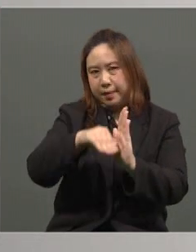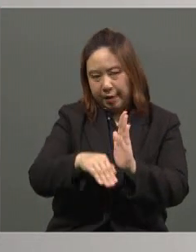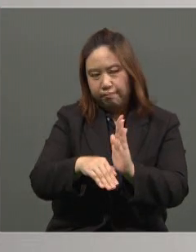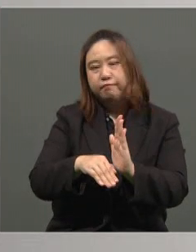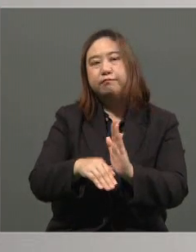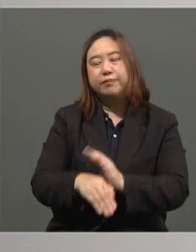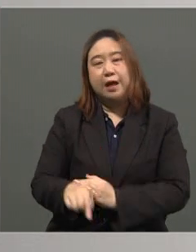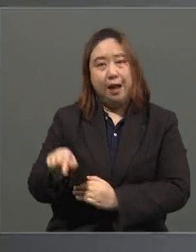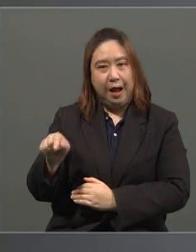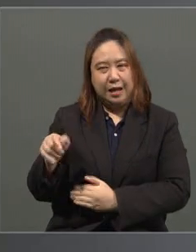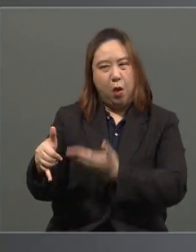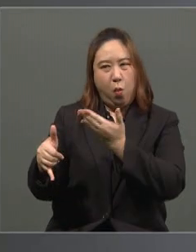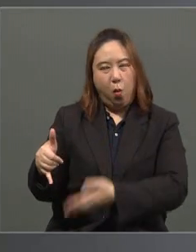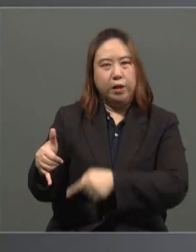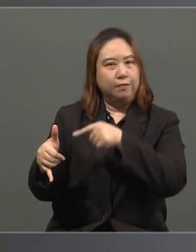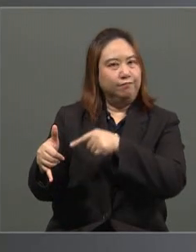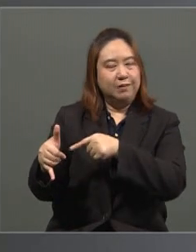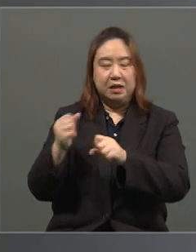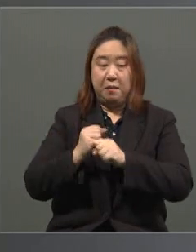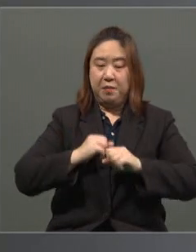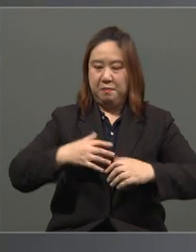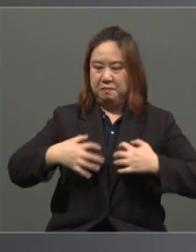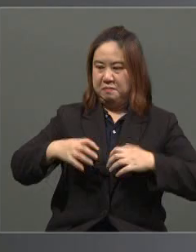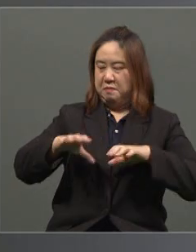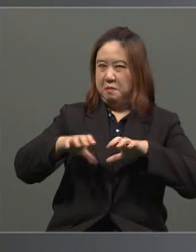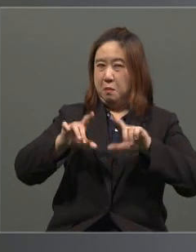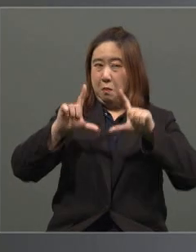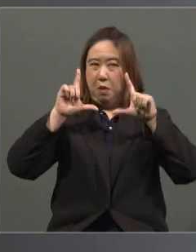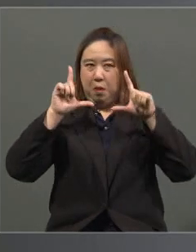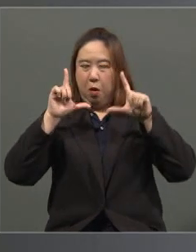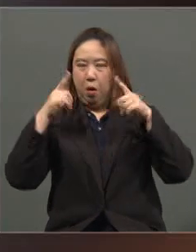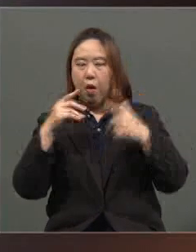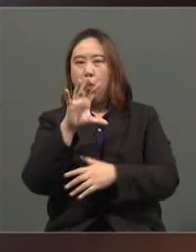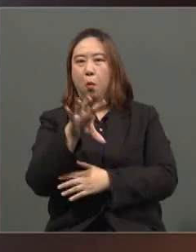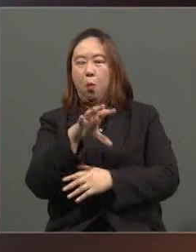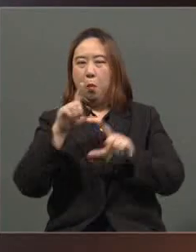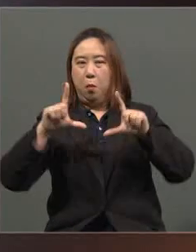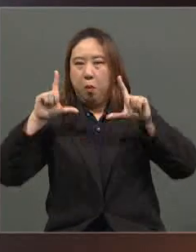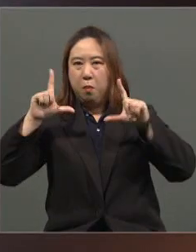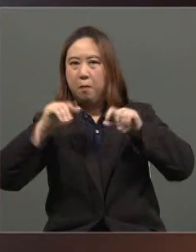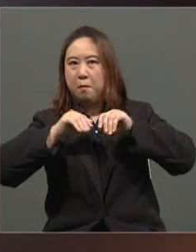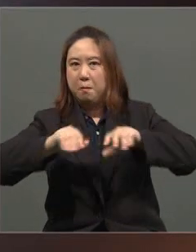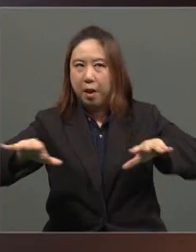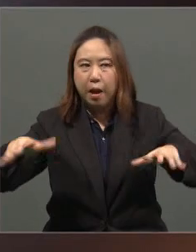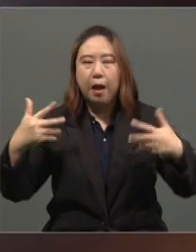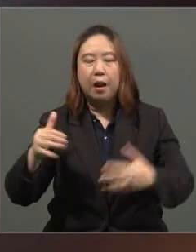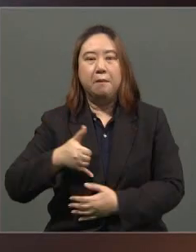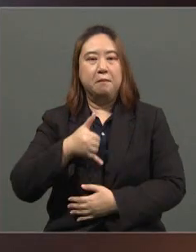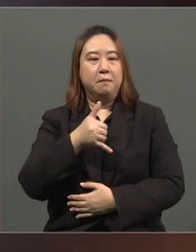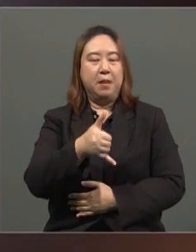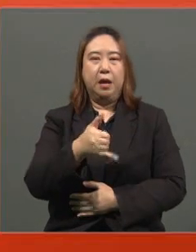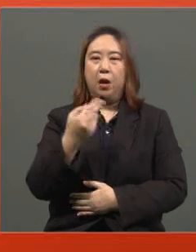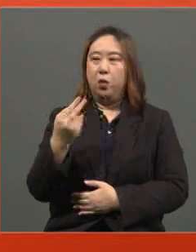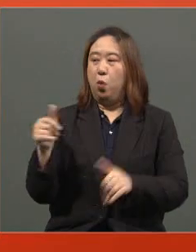เป็นอีกหนึ่งบุคคลที่สร้างโปรไฟล์จนเป็นที่รู้จักโด่งดังด้วยการออกสื่อโฆษณาแล้วก็ไปปรากฏตัวในโ